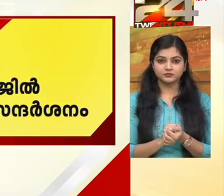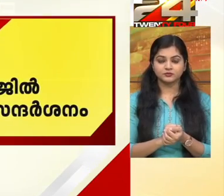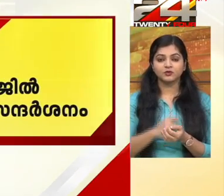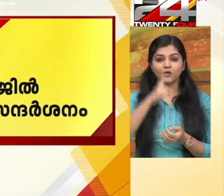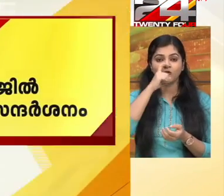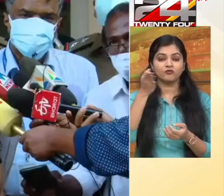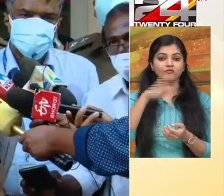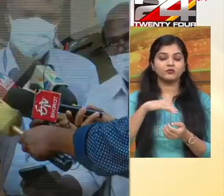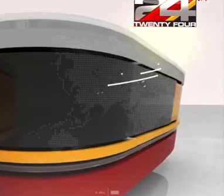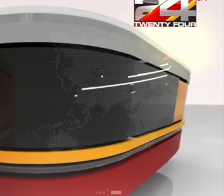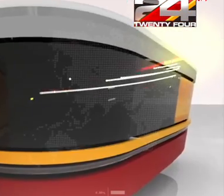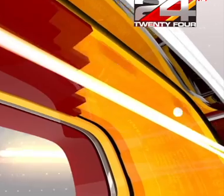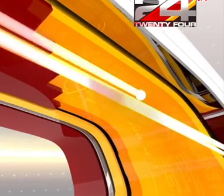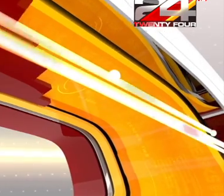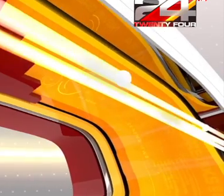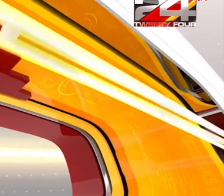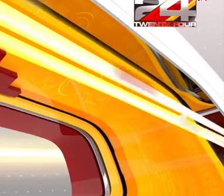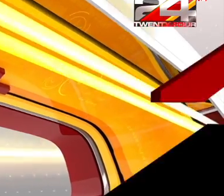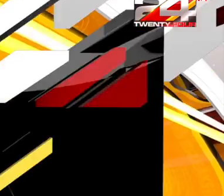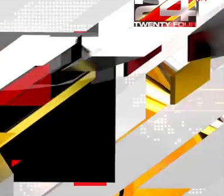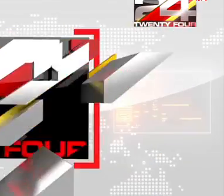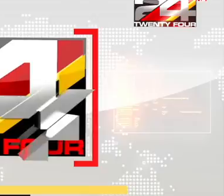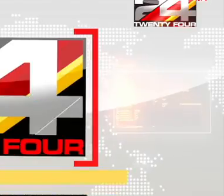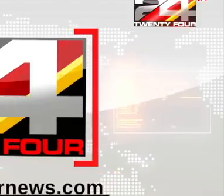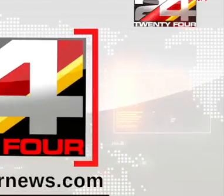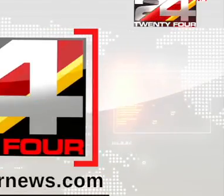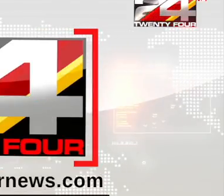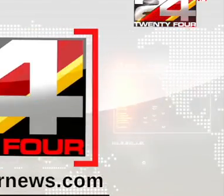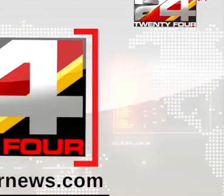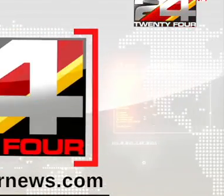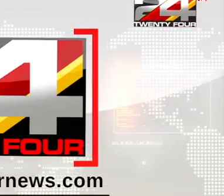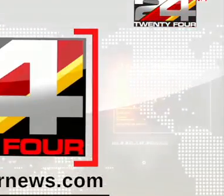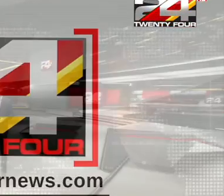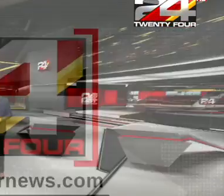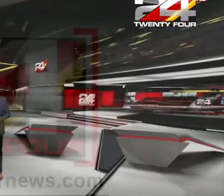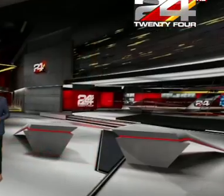കാണുകയാണ്. തത്സമയ സംപ്രേഷണമാണ് കണ്ടത്. 24 from News Headquarters, Kochi.